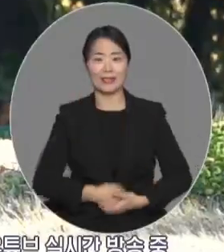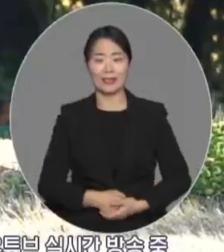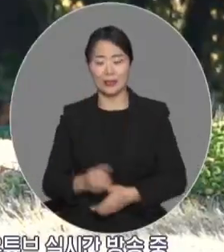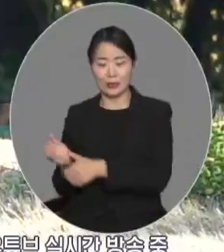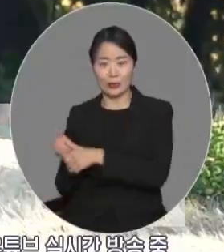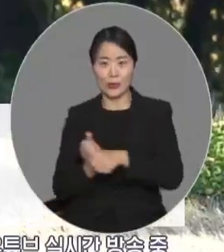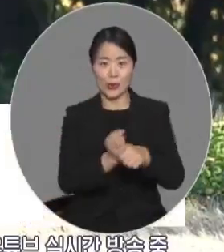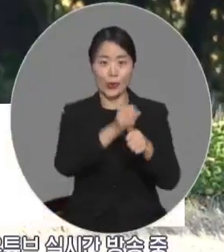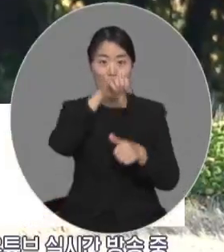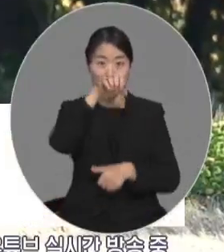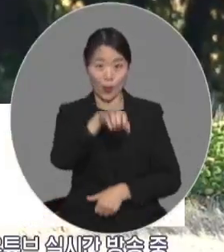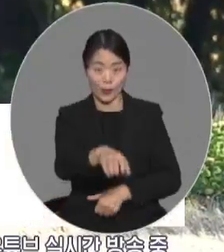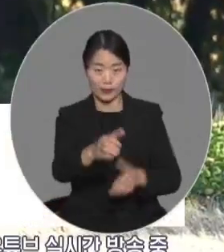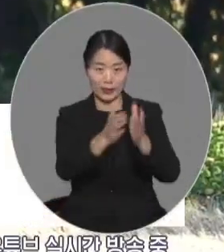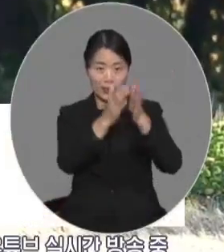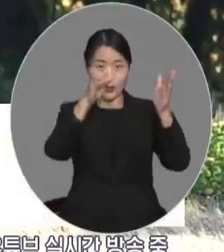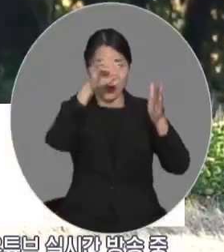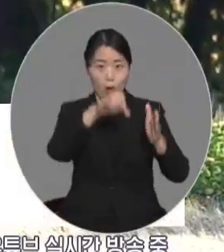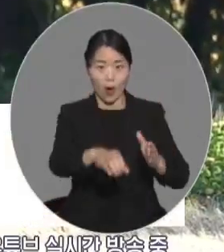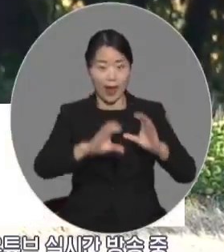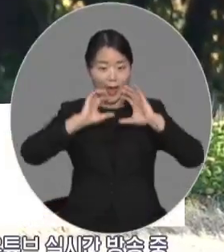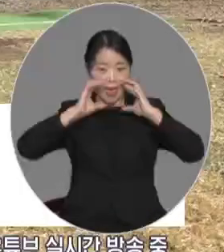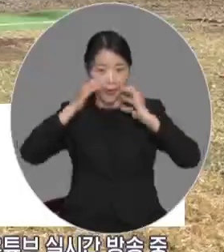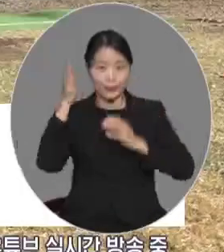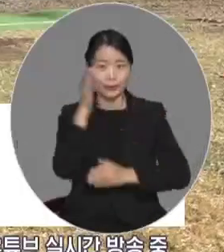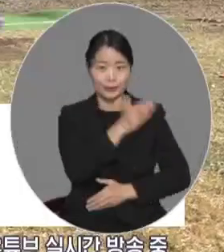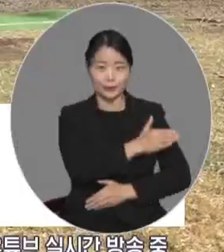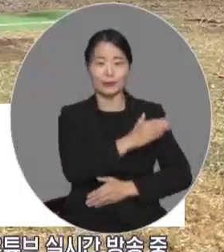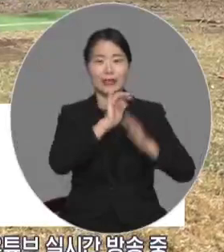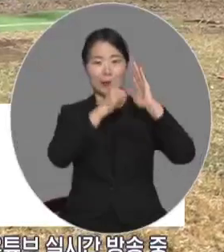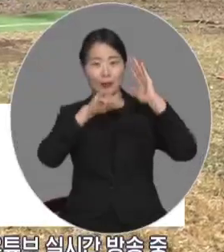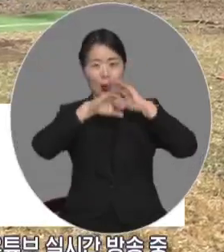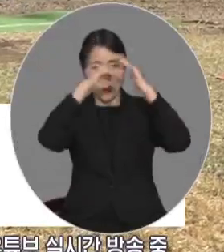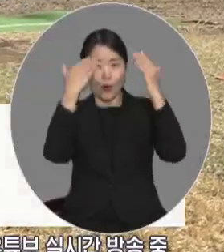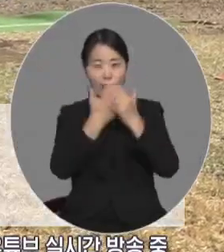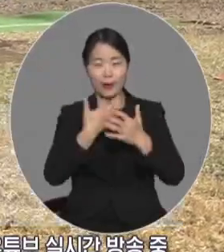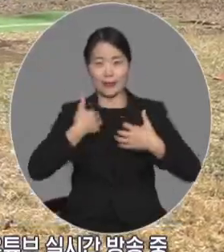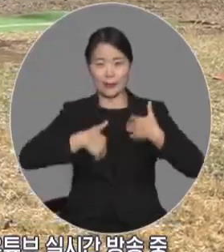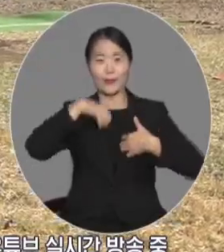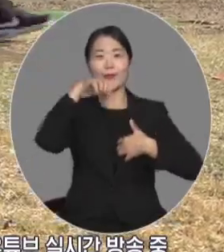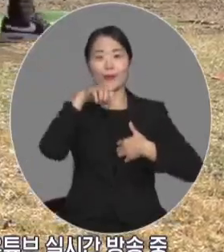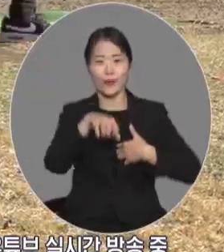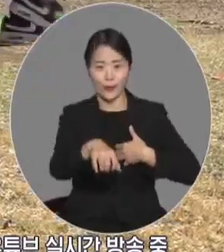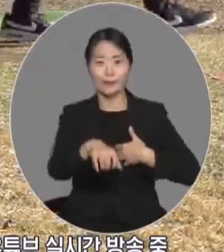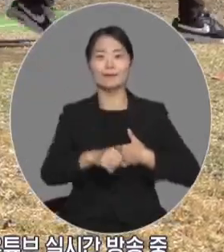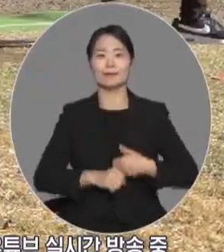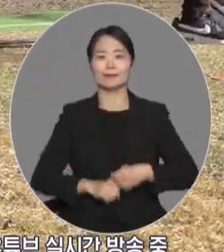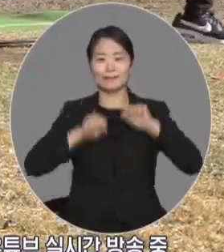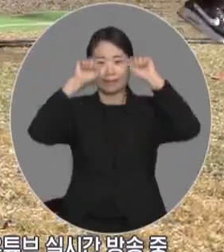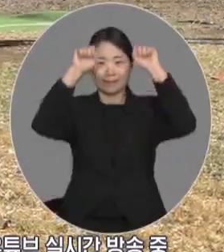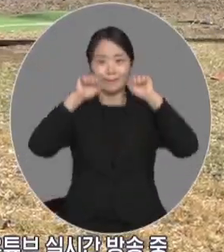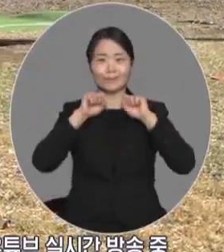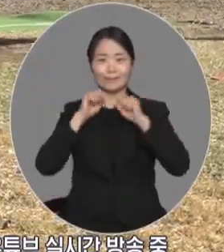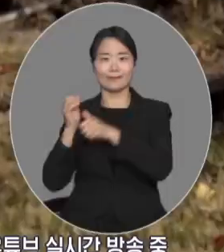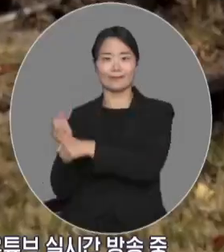파크골프의 발원지답게 이제는 어린아이부터 가족 단위까지 즐길 수 있는 대중 스포츠로 자리매김했습니다.